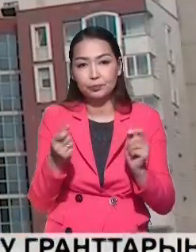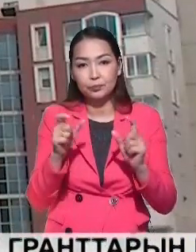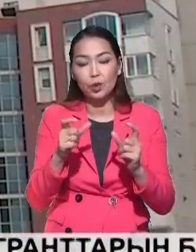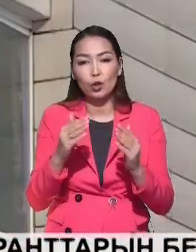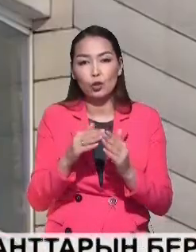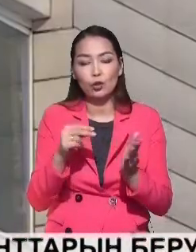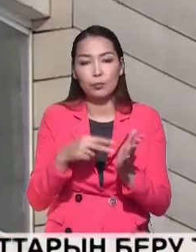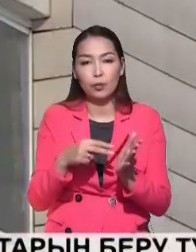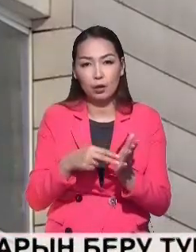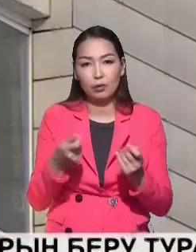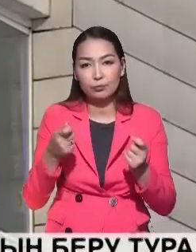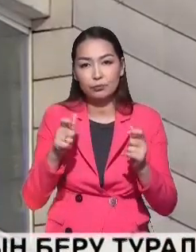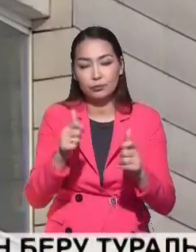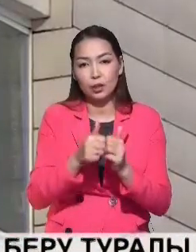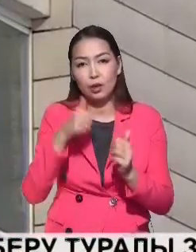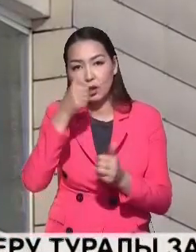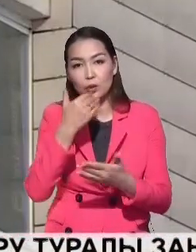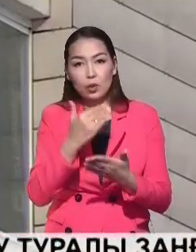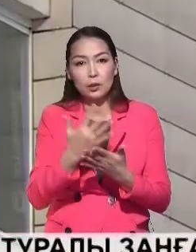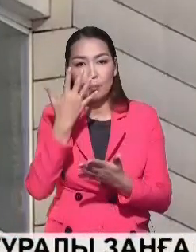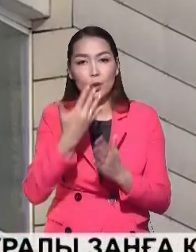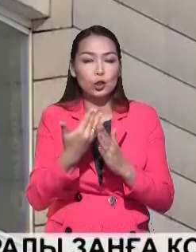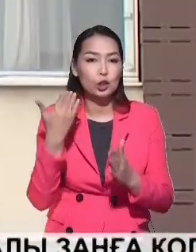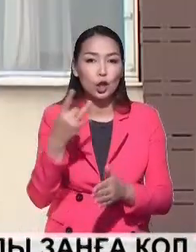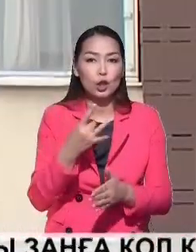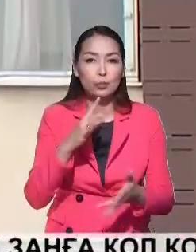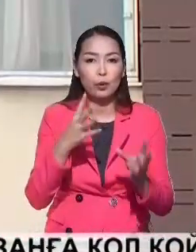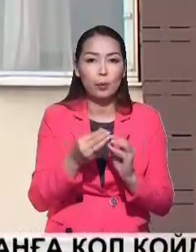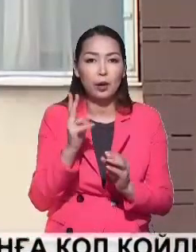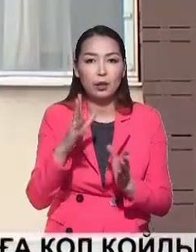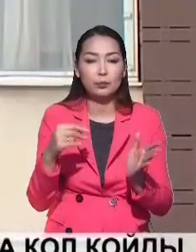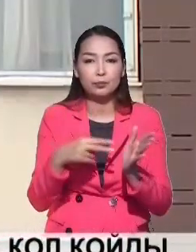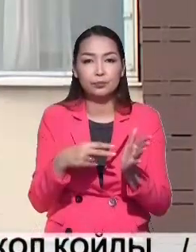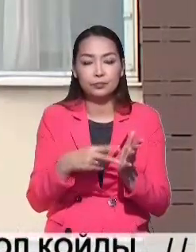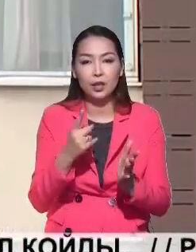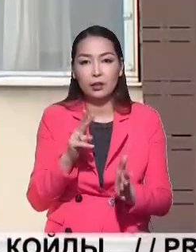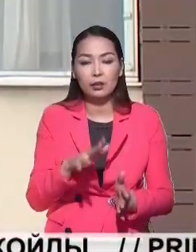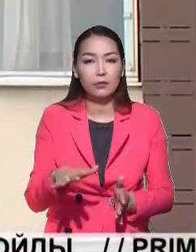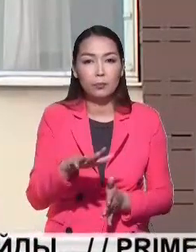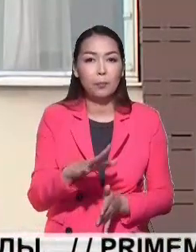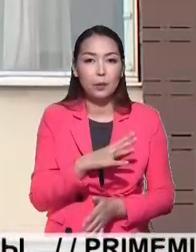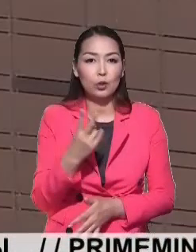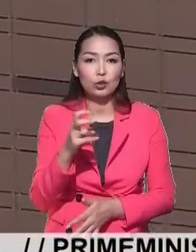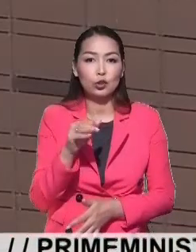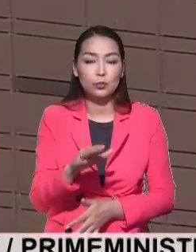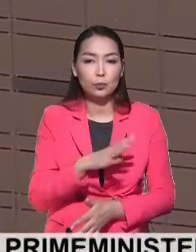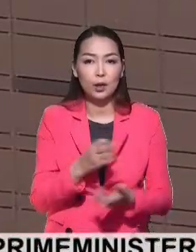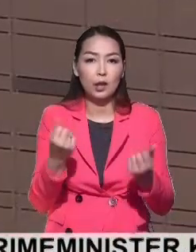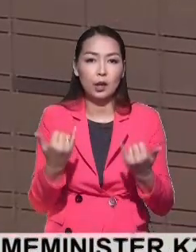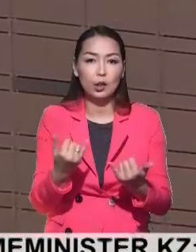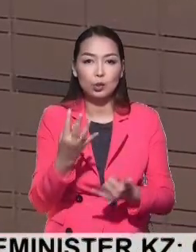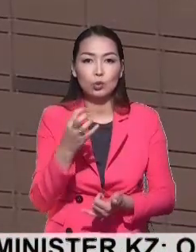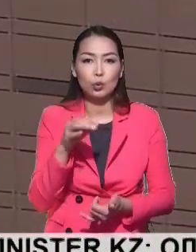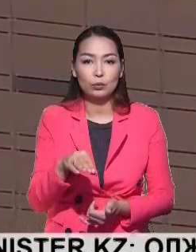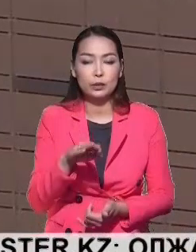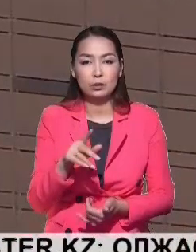бағасы жылдан жылға өсіп жатыр. Осыдан 5 жыл бұрын республика бойынша пәтердің орташа шаршы метрі 200 мың болса, қазір 400 мың